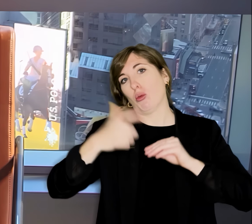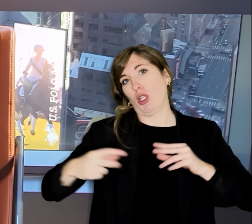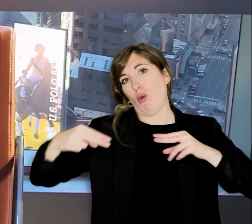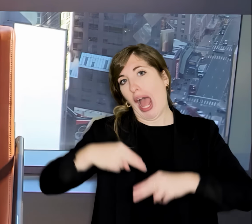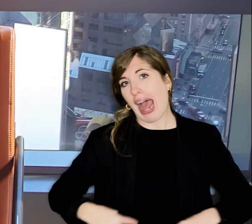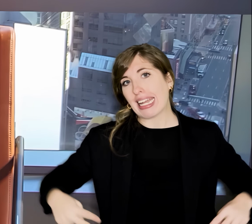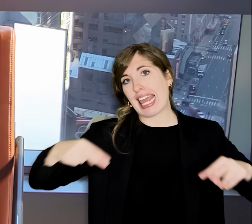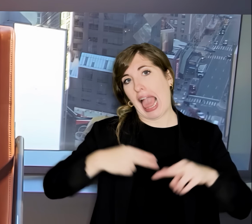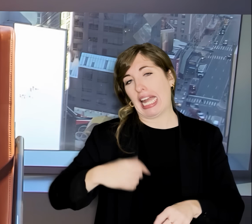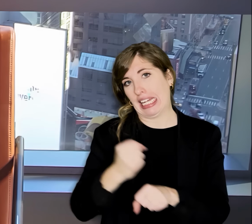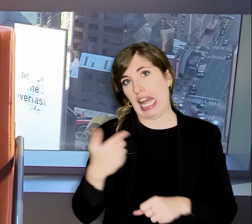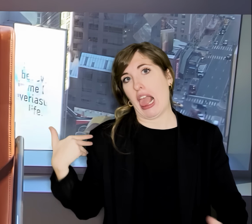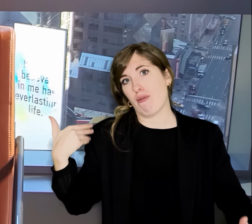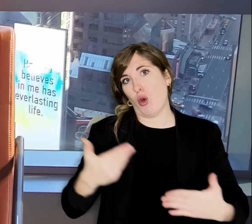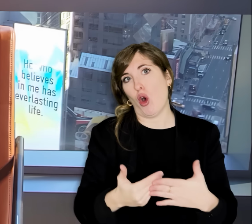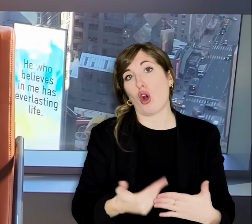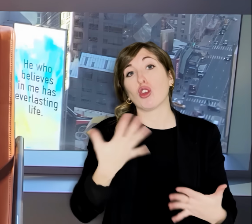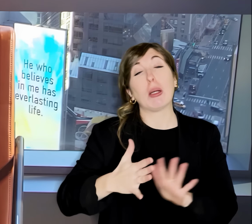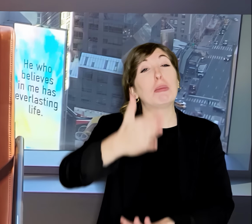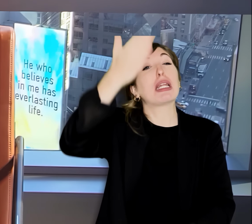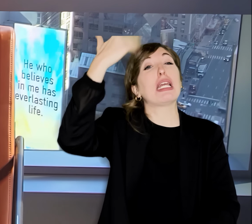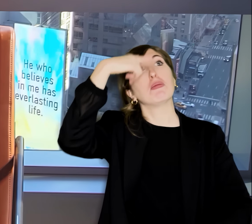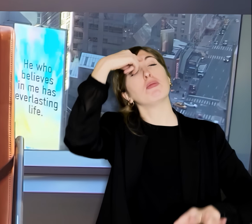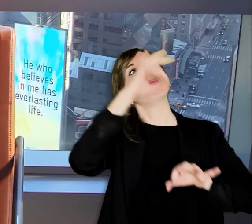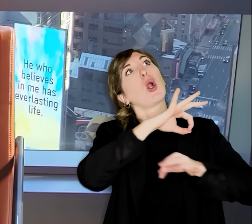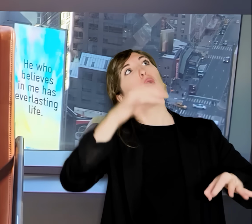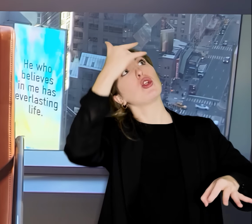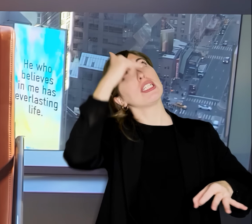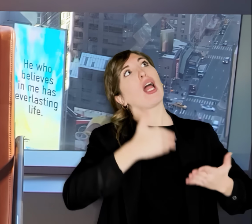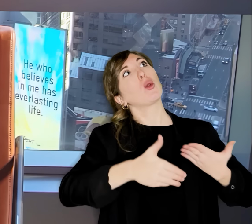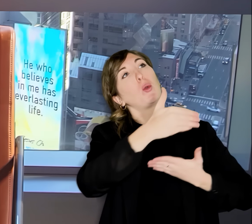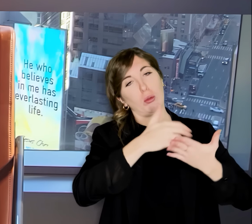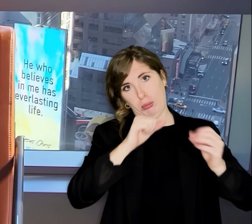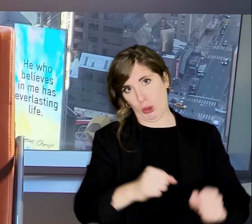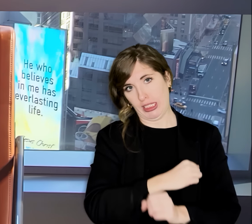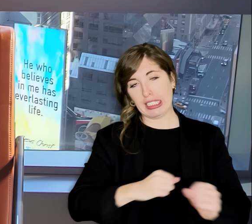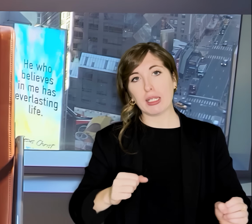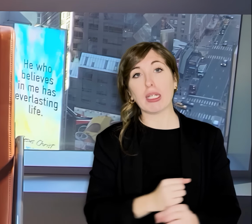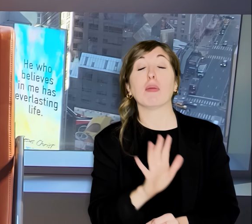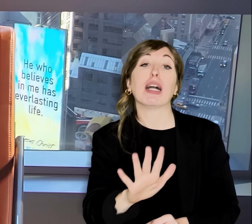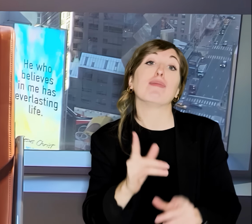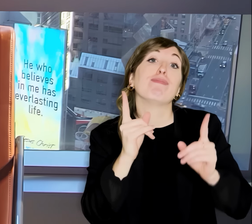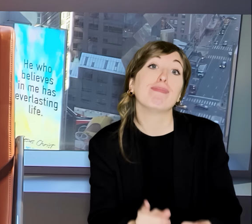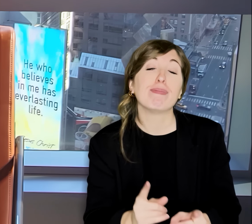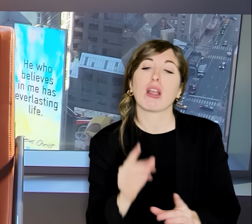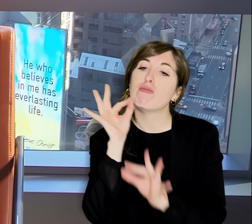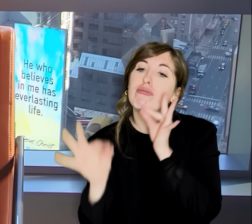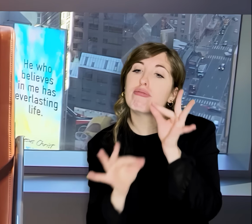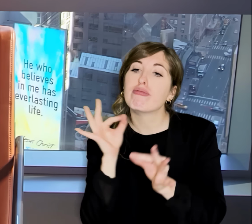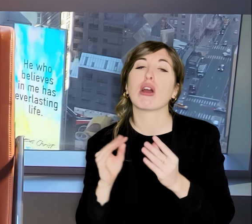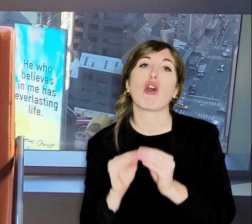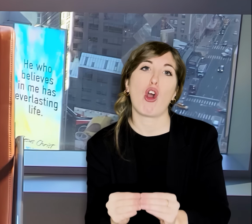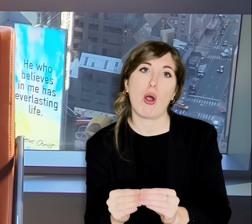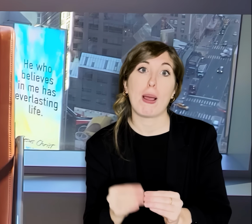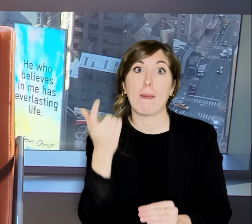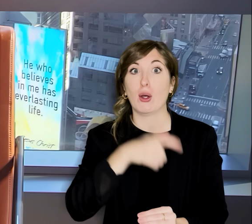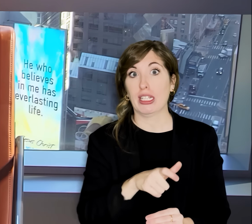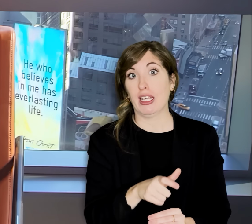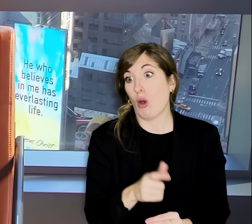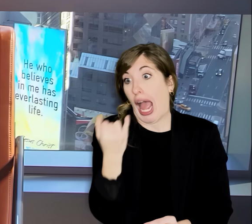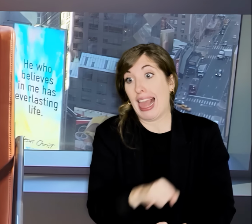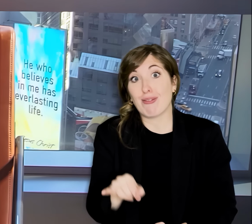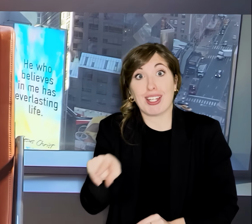negli anni perché nessuno nasce impar però il concetto è che dipende anche molto come vengono poi modulate le